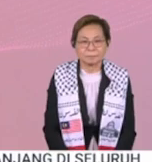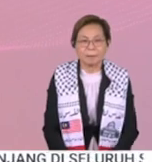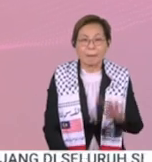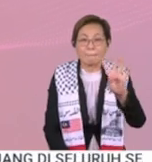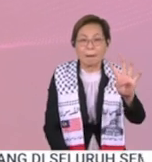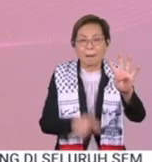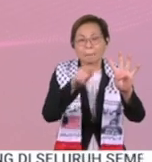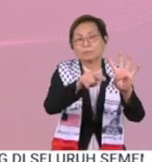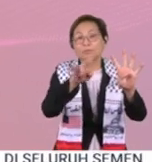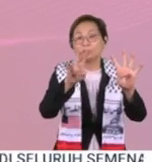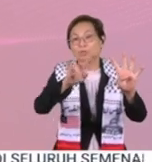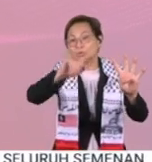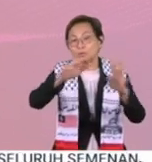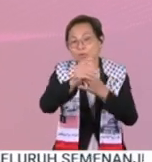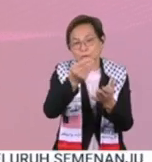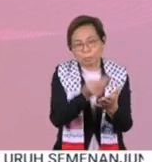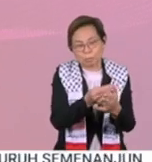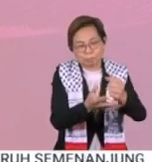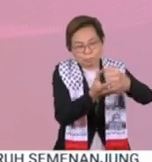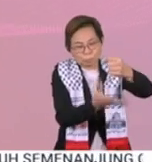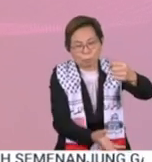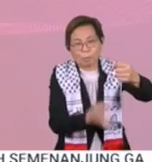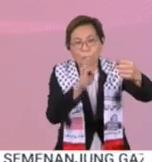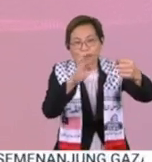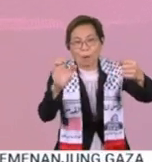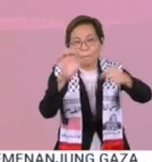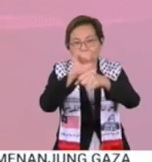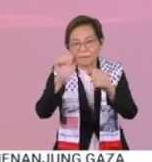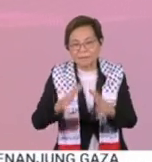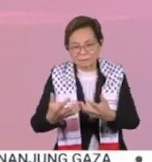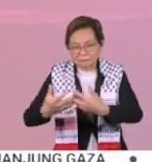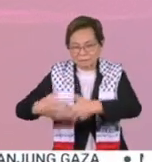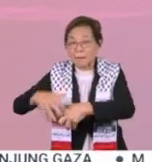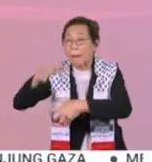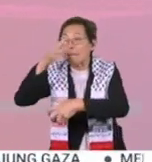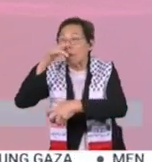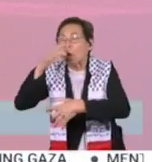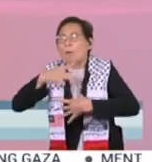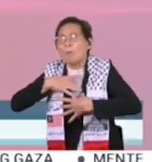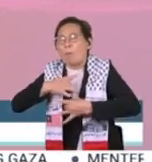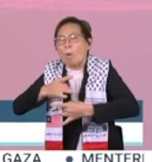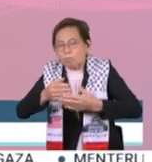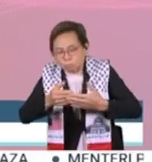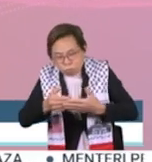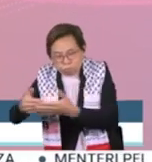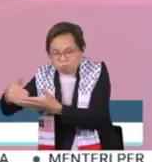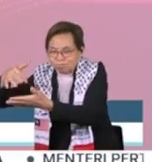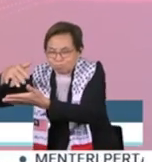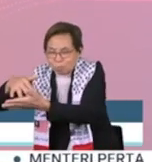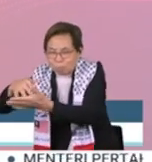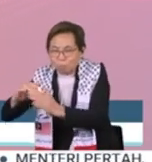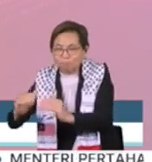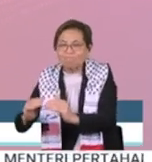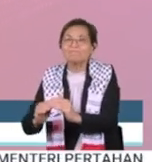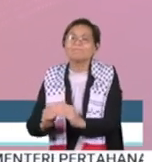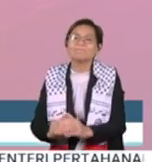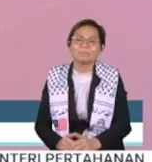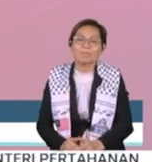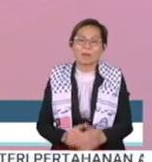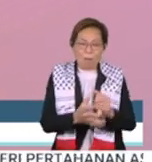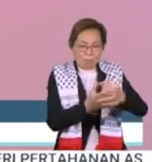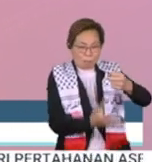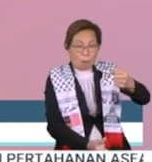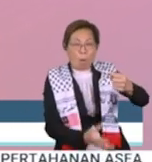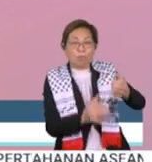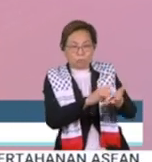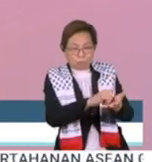Sebanyak RM4.7 juta disediakan kepada 400 pekerja industri di Melaka yang berminat melanjutkan pengajian ke peringkat lebih tinggi.